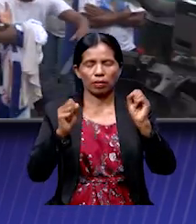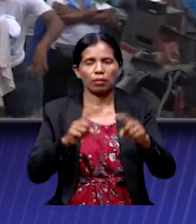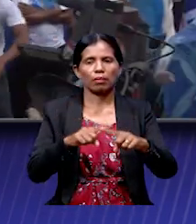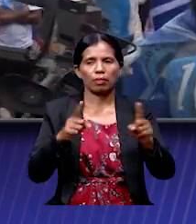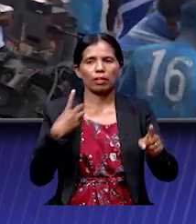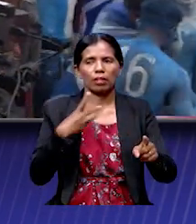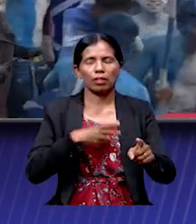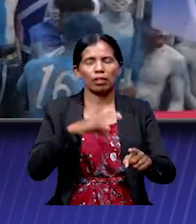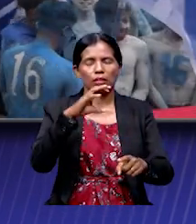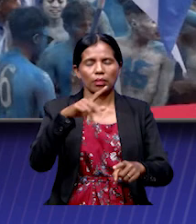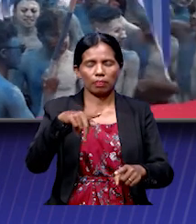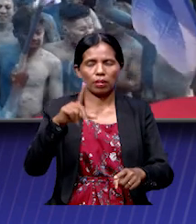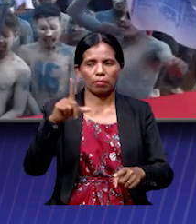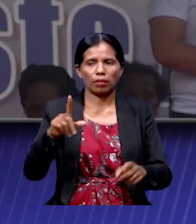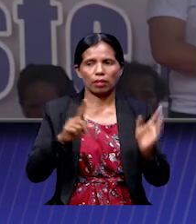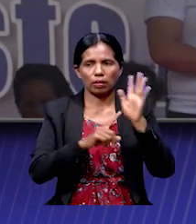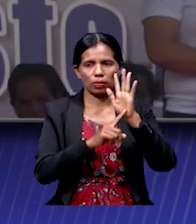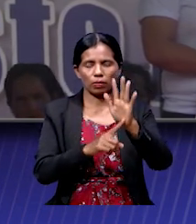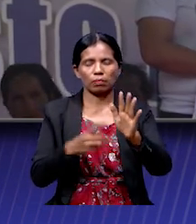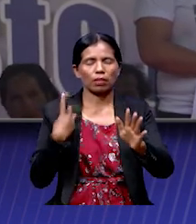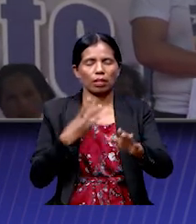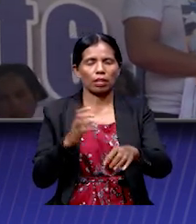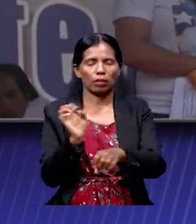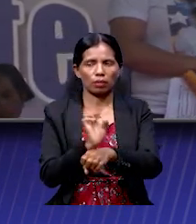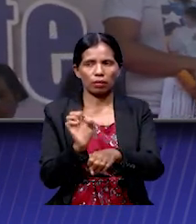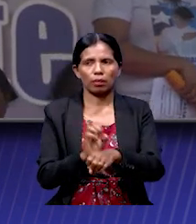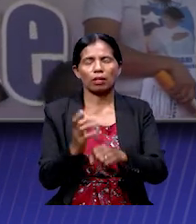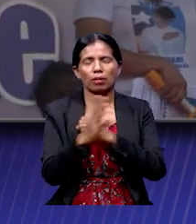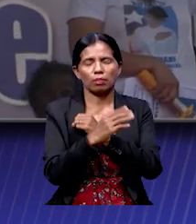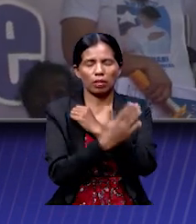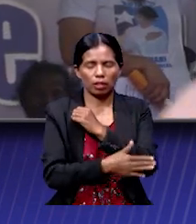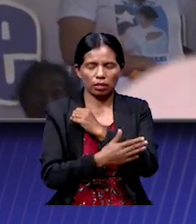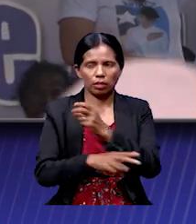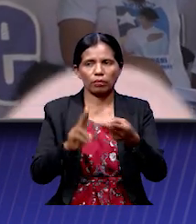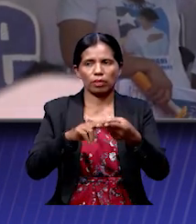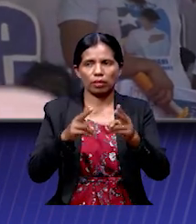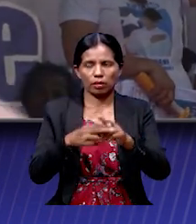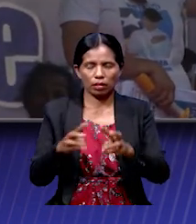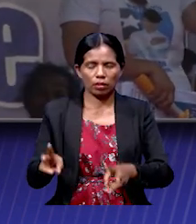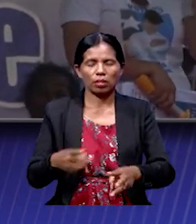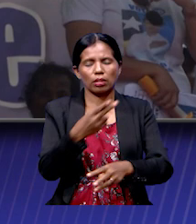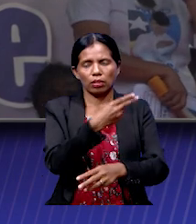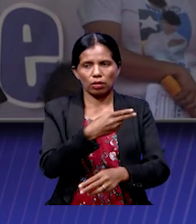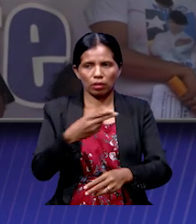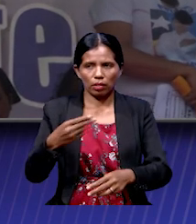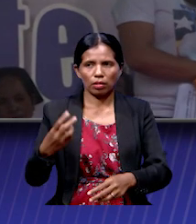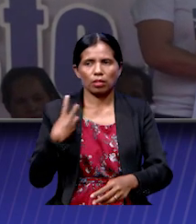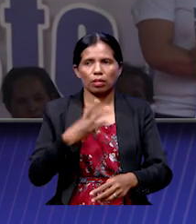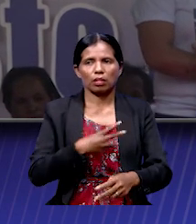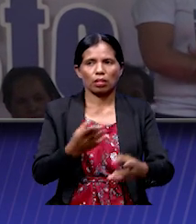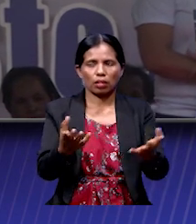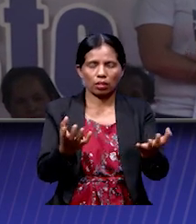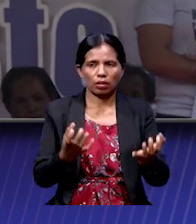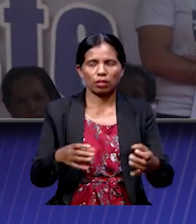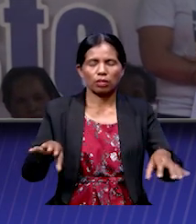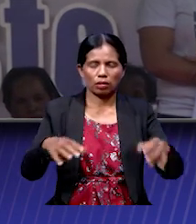ita kara CPLP ne be ke leno apa ekonomia. Non hemos nasao nidino Australia o Indonesia, ita kara en halo